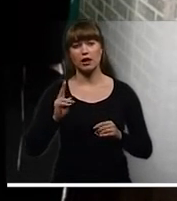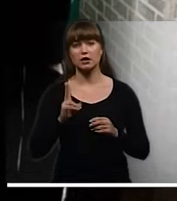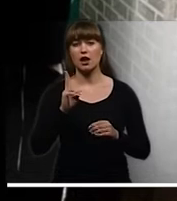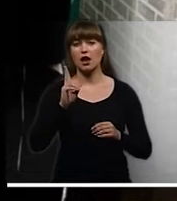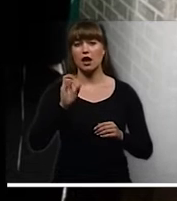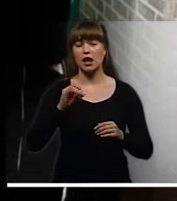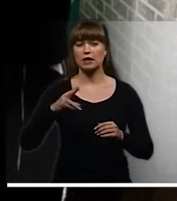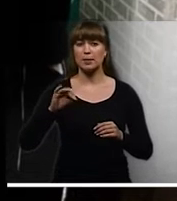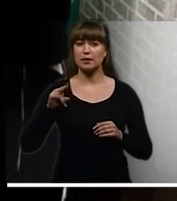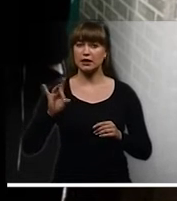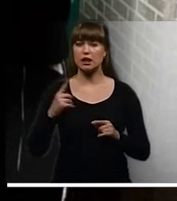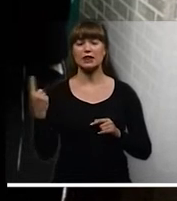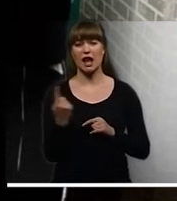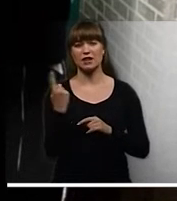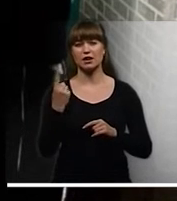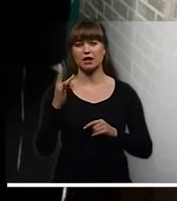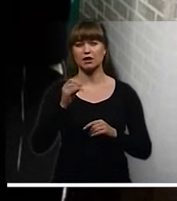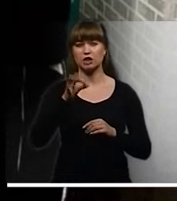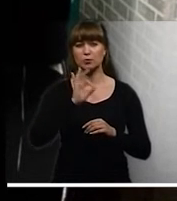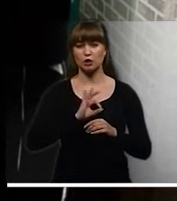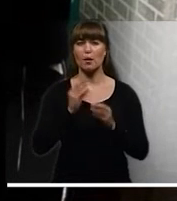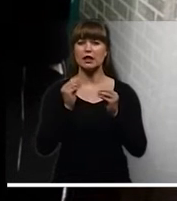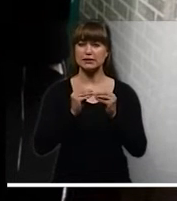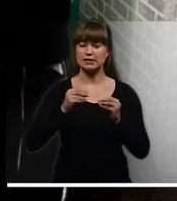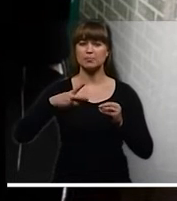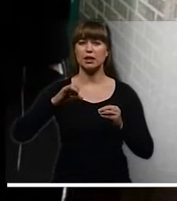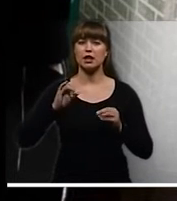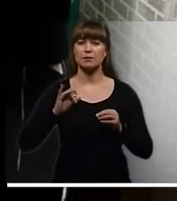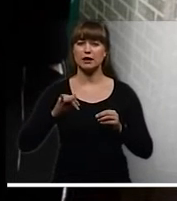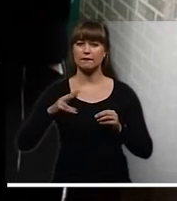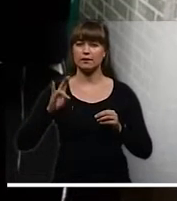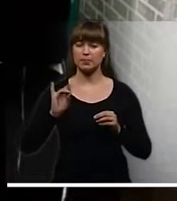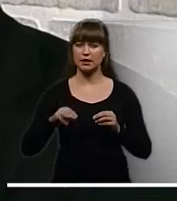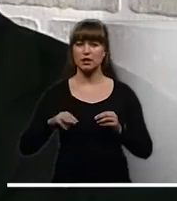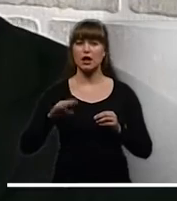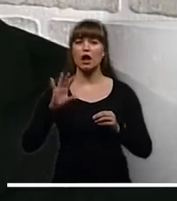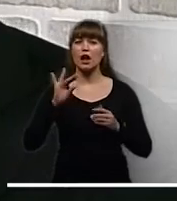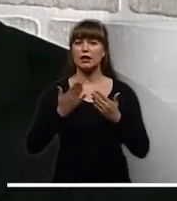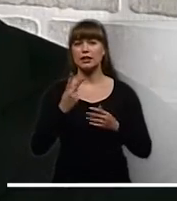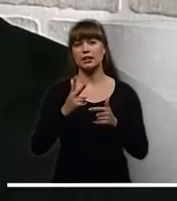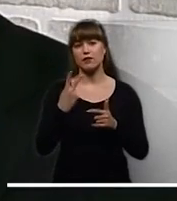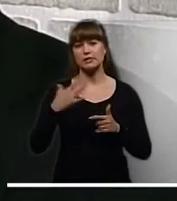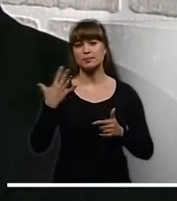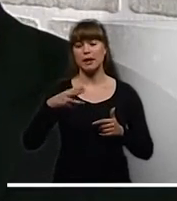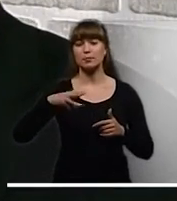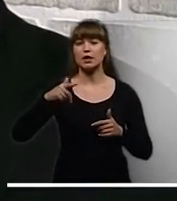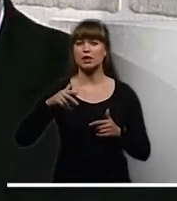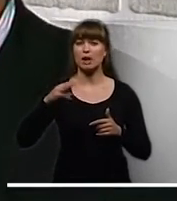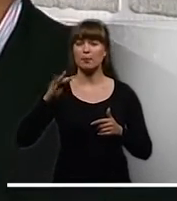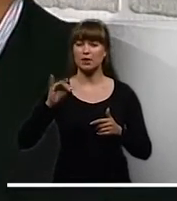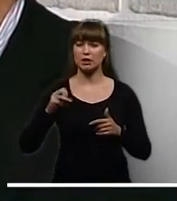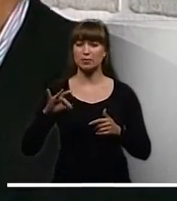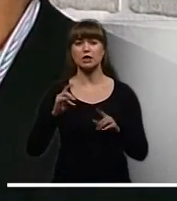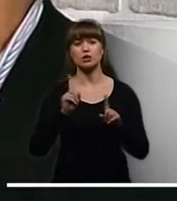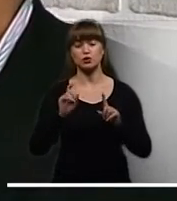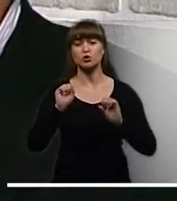каптоприл. Это однократный прием, 10 мг коринфара, нифедипина, или 25 мг каптоприла. Это